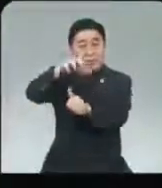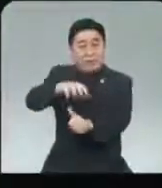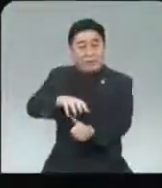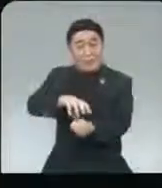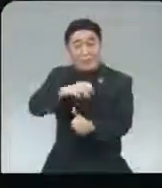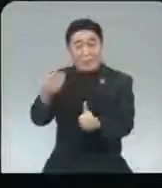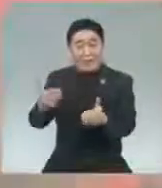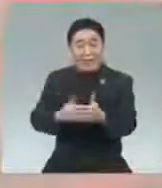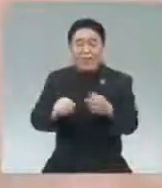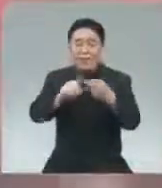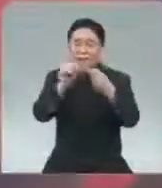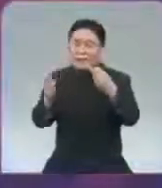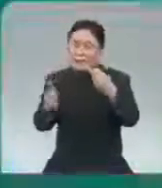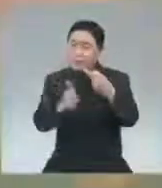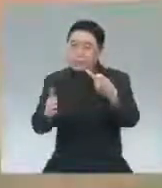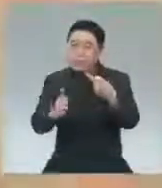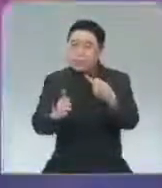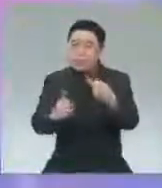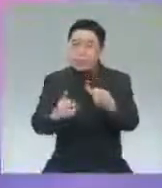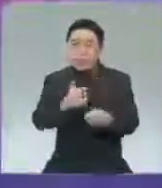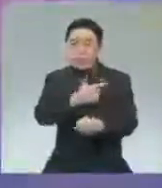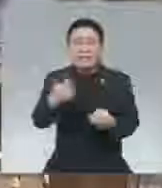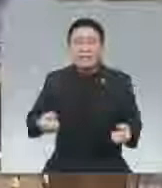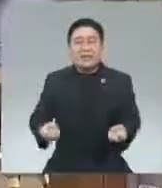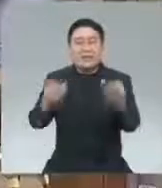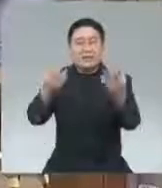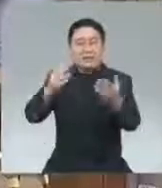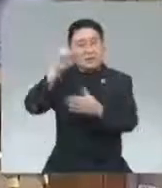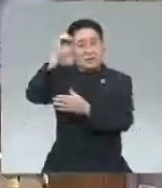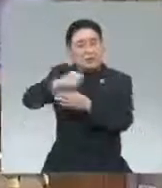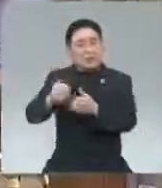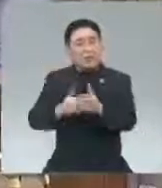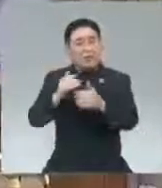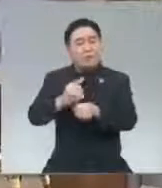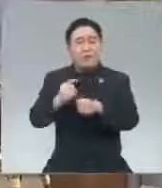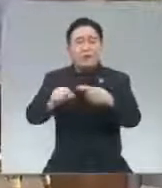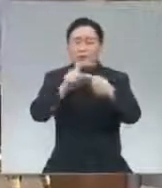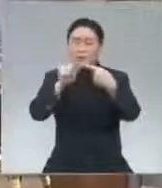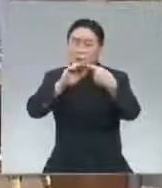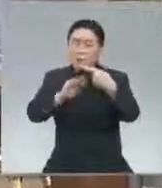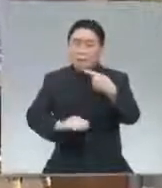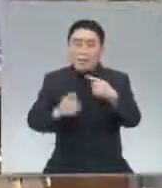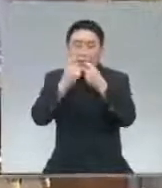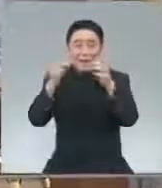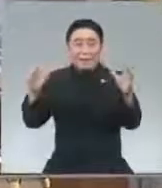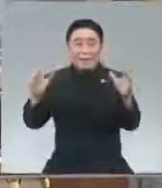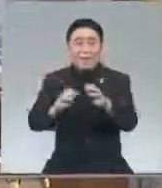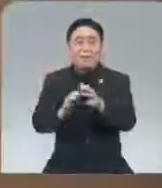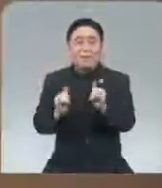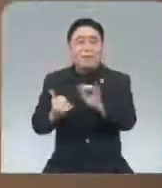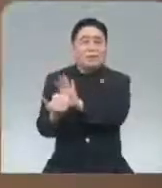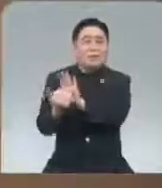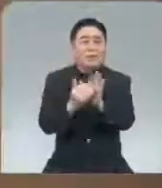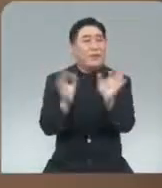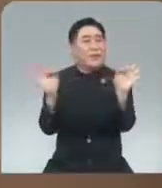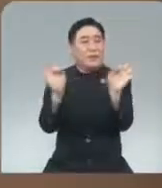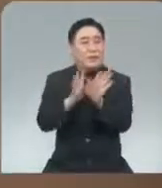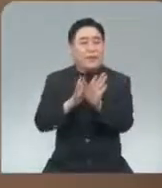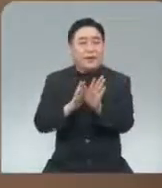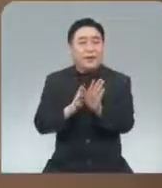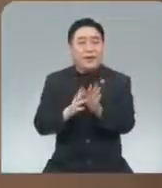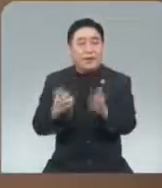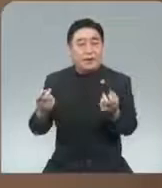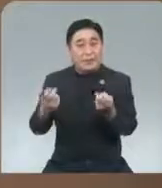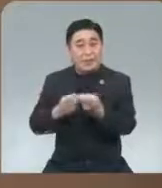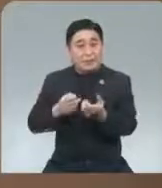schutzregeln in drei stufen schrittweise gelockert im november werden zeitliche beschränkungen für häufig frequentierte einrichtungen